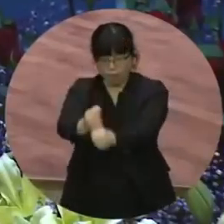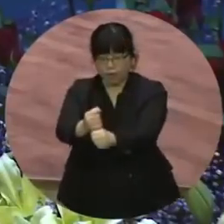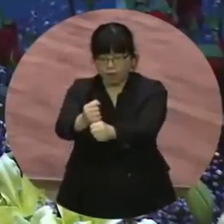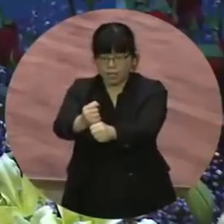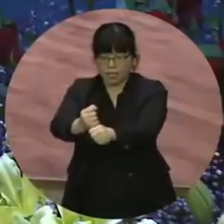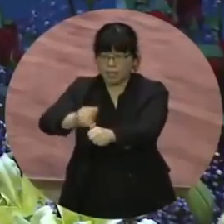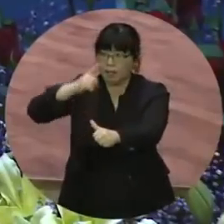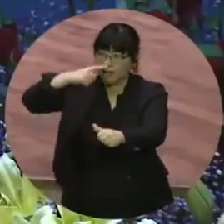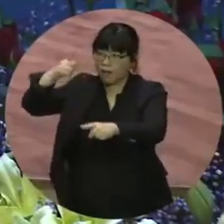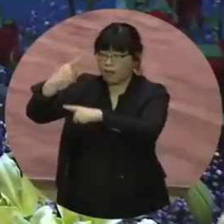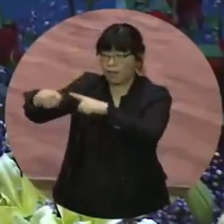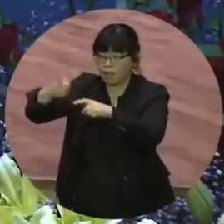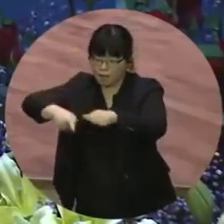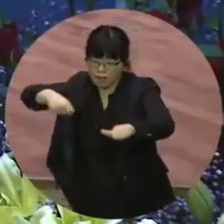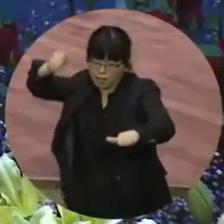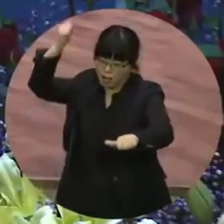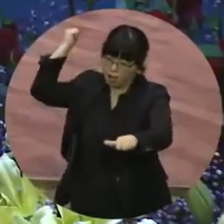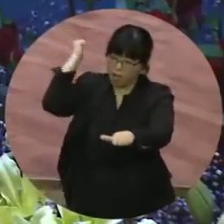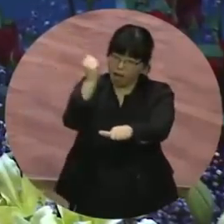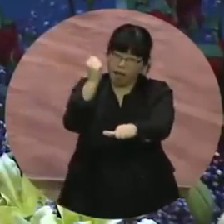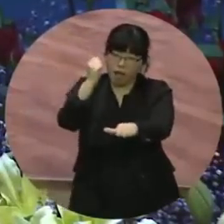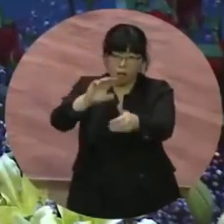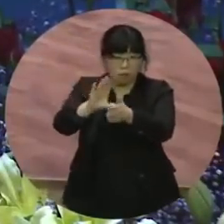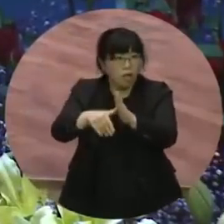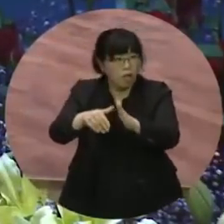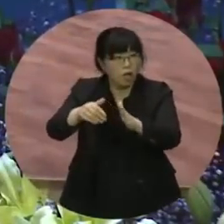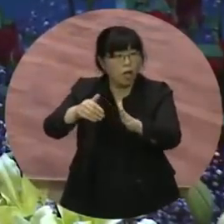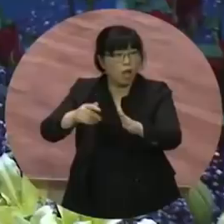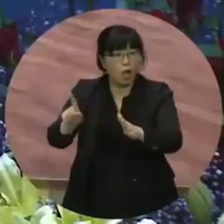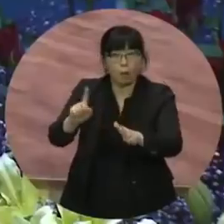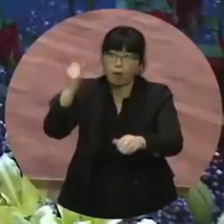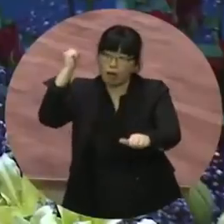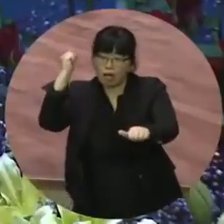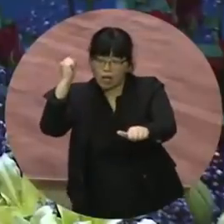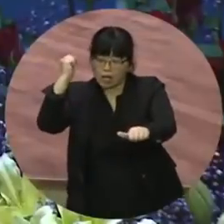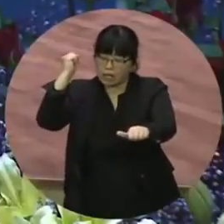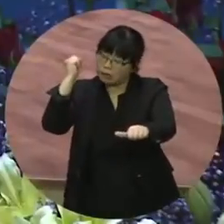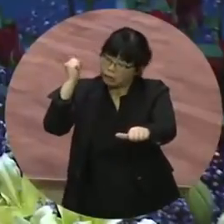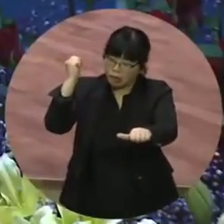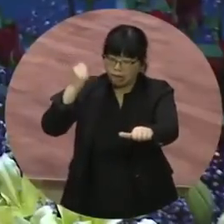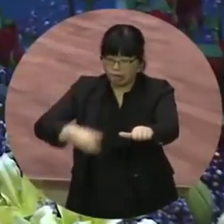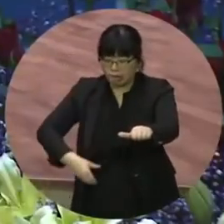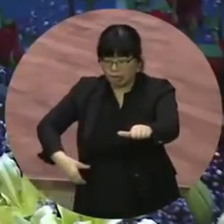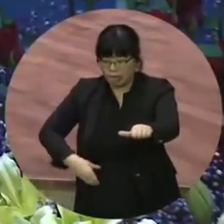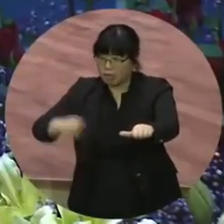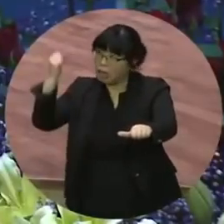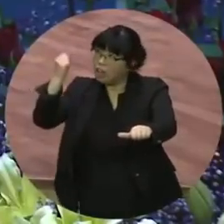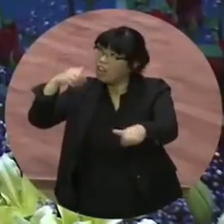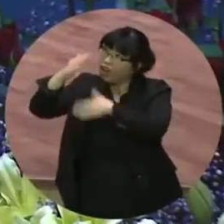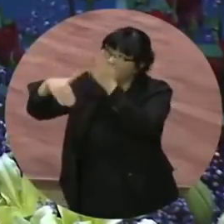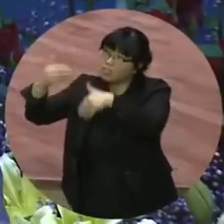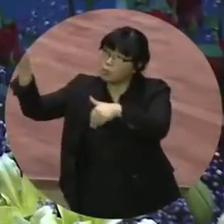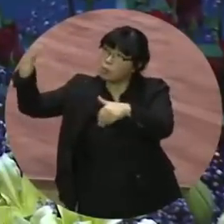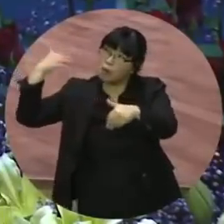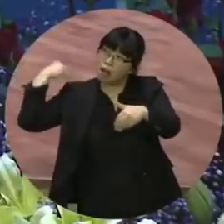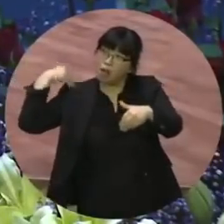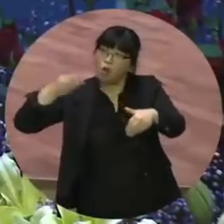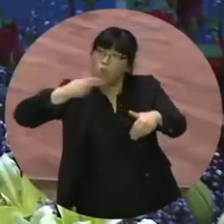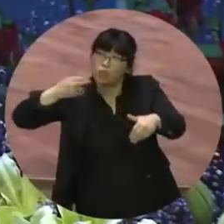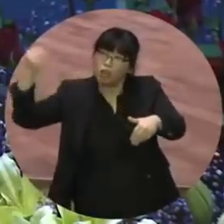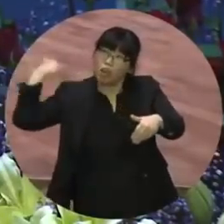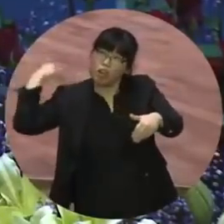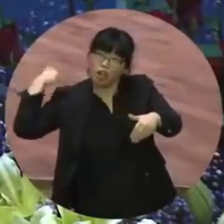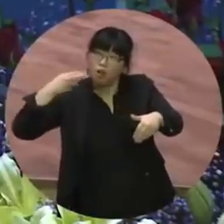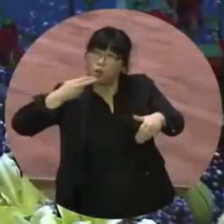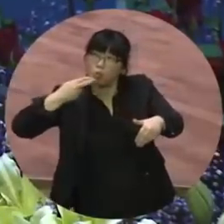칼을 빼가지고 막 바로 그냥 바로 찔려고 그랬죠. 주저하지 않았어요. 하나님 말씀 안 하시나? 이러지. 뭐